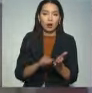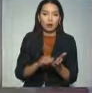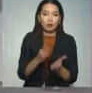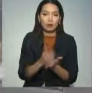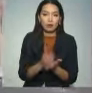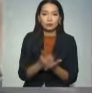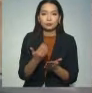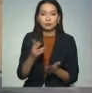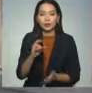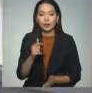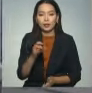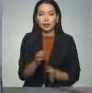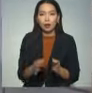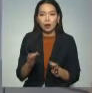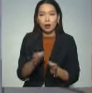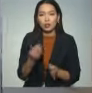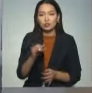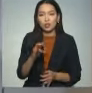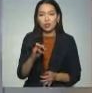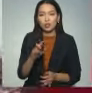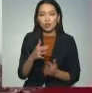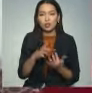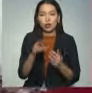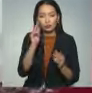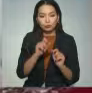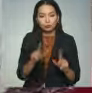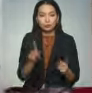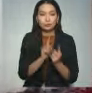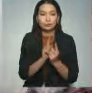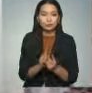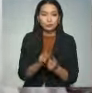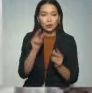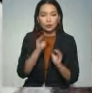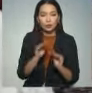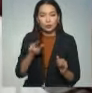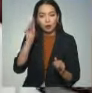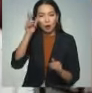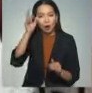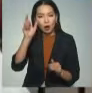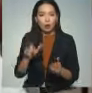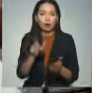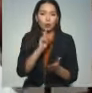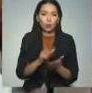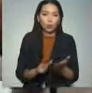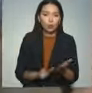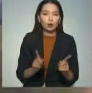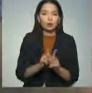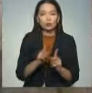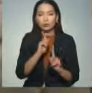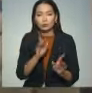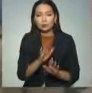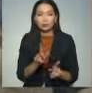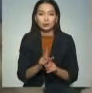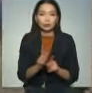ауданы Жалаңа шауының мектеп оқушыларымен жүздесті. Білім алушылар арасында ақын жазушының өлеңдерін қанатты сөздерінен үзінді оқу бойынша